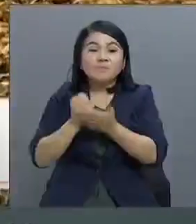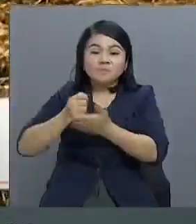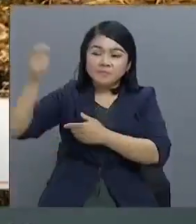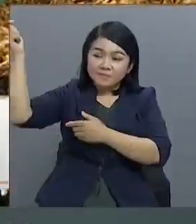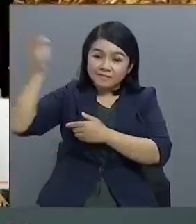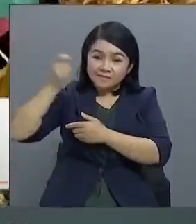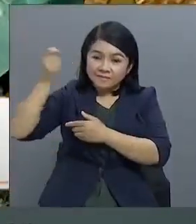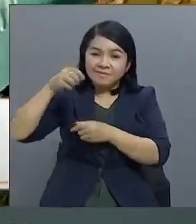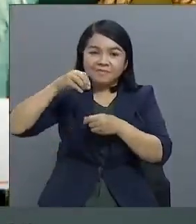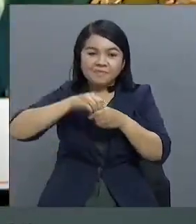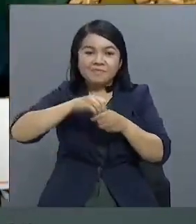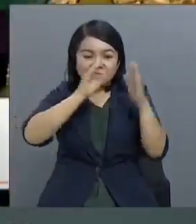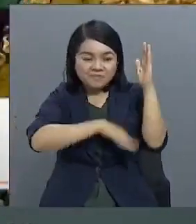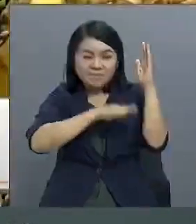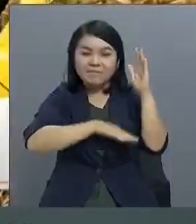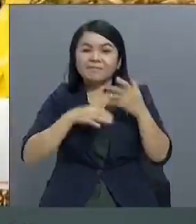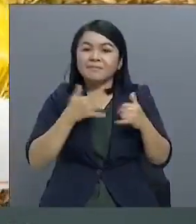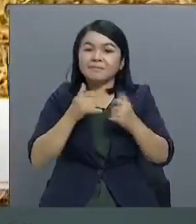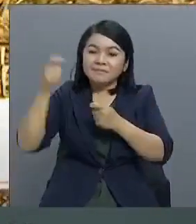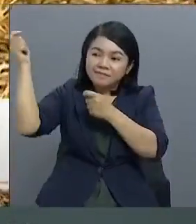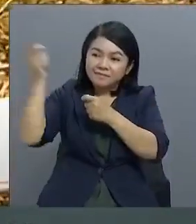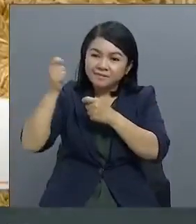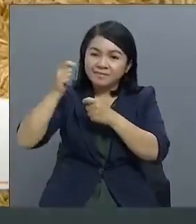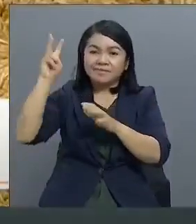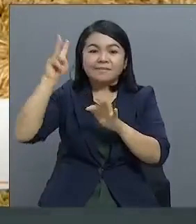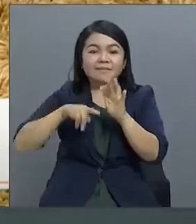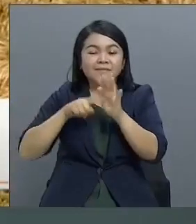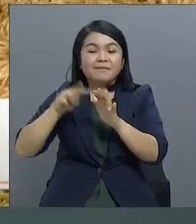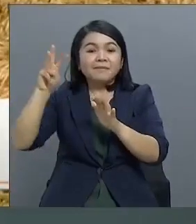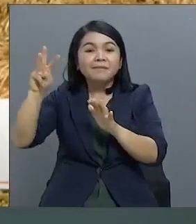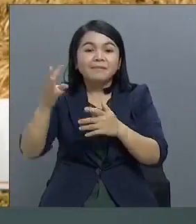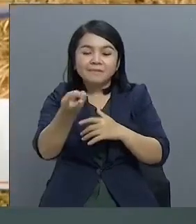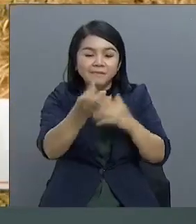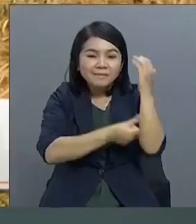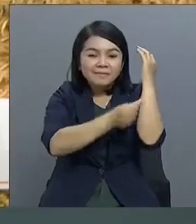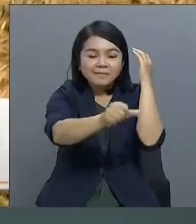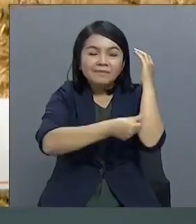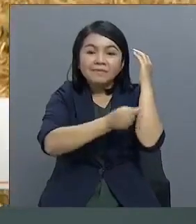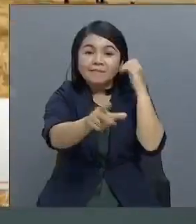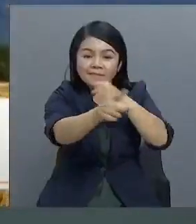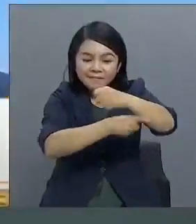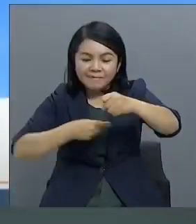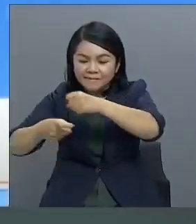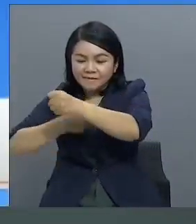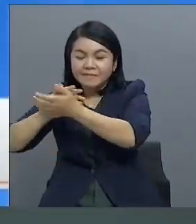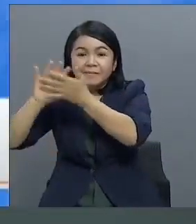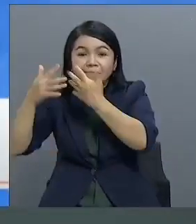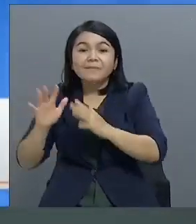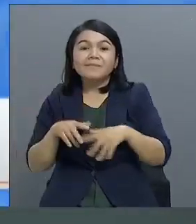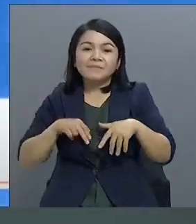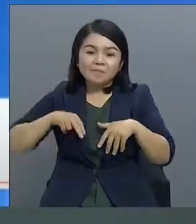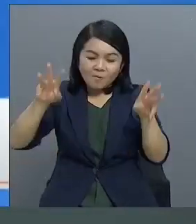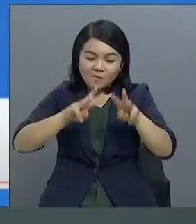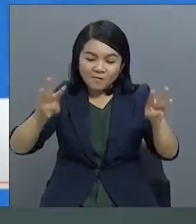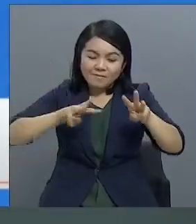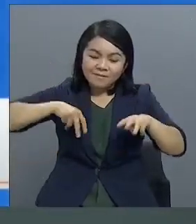ที่จังหวัดภาคใต้โดยเฉพาะที่อำเภอนายงจังหวัดตรังนั่นก็เป็นพื้นที่นาข้าวที่ได้เก็บเกี่ยวเรียบร้อยแล้วก็เลยมีพื้นที่วิ่งเล่นกันไง เ